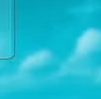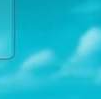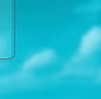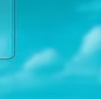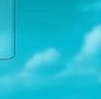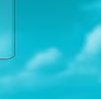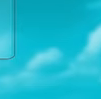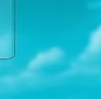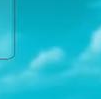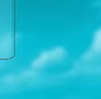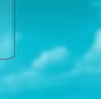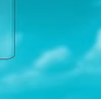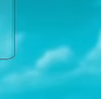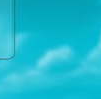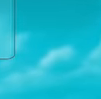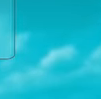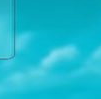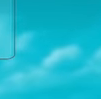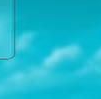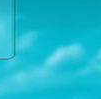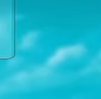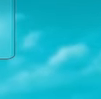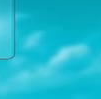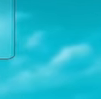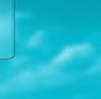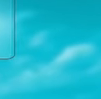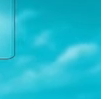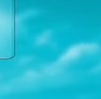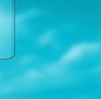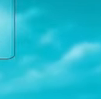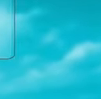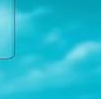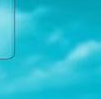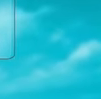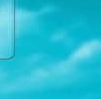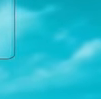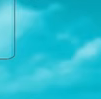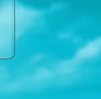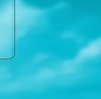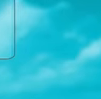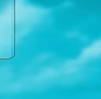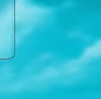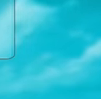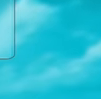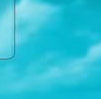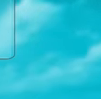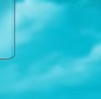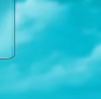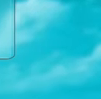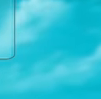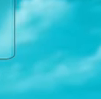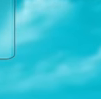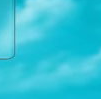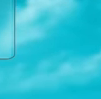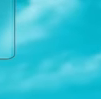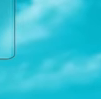5. В Щелийском районе днем плюс 19, ночью плюс 5. В Жанакурганском районе днем плюс 20, ночью плюс 5. В